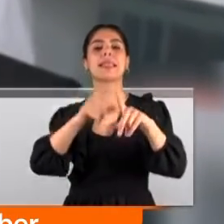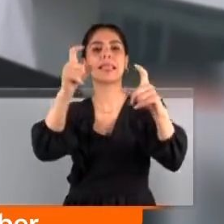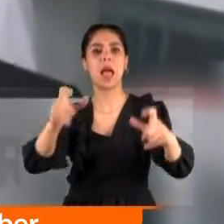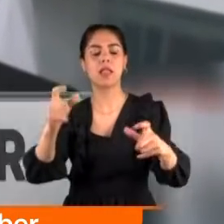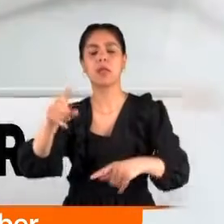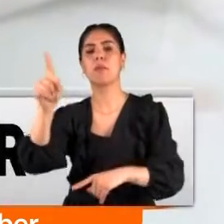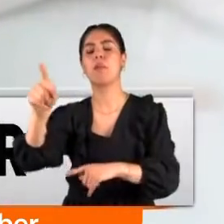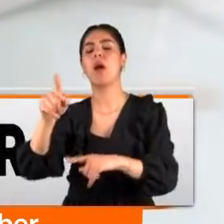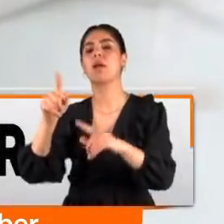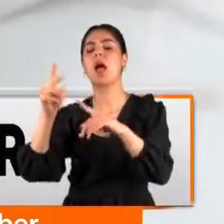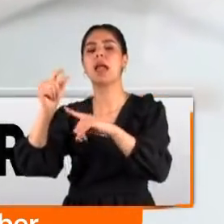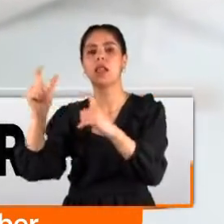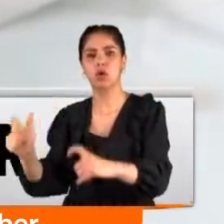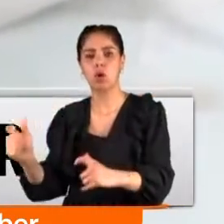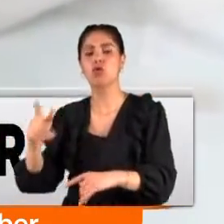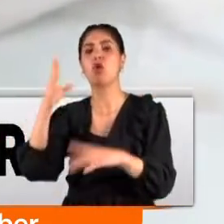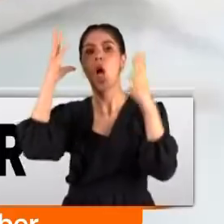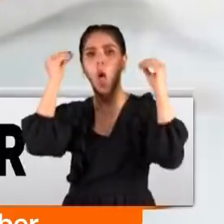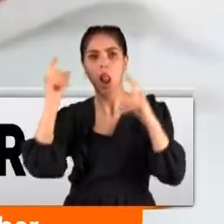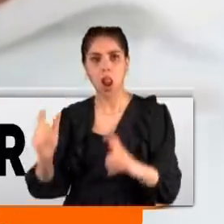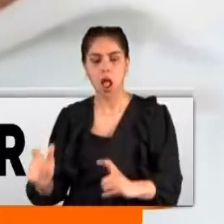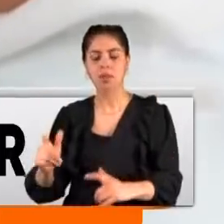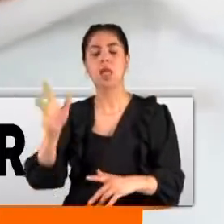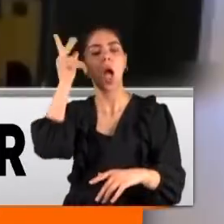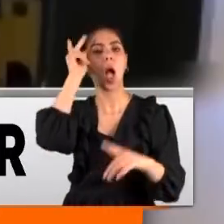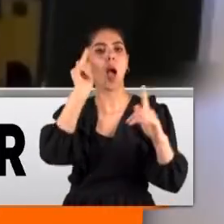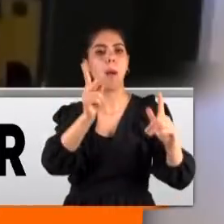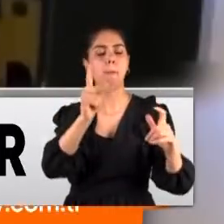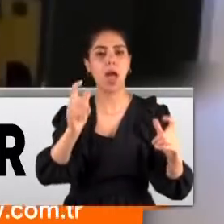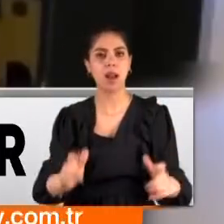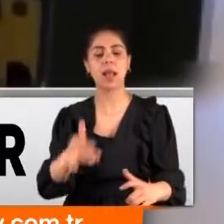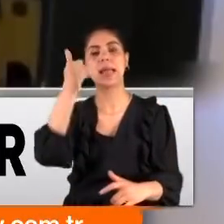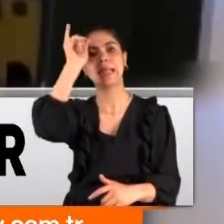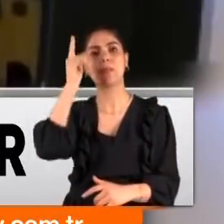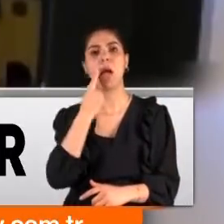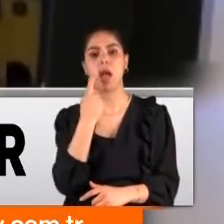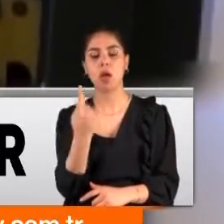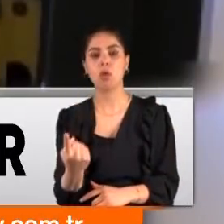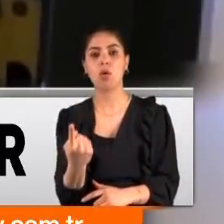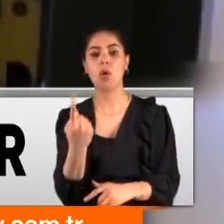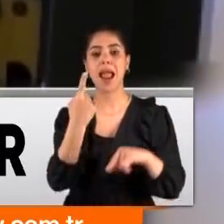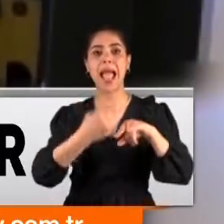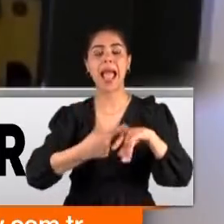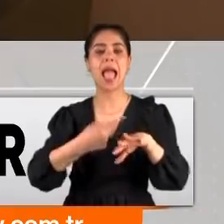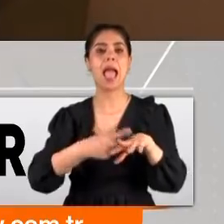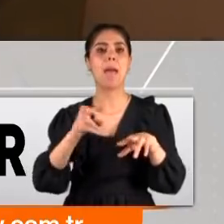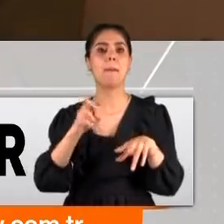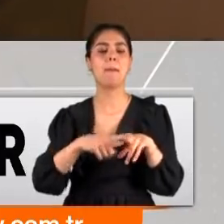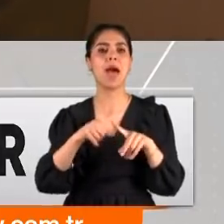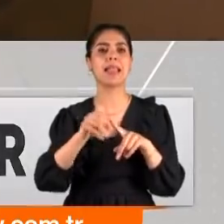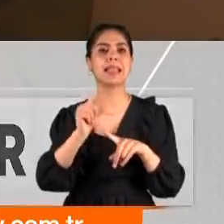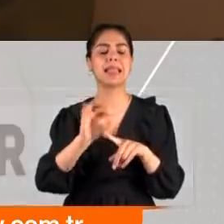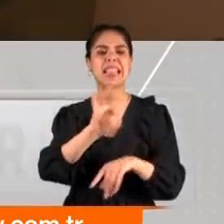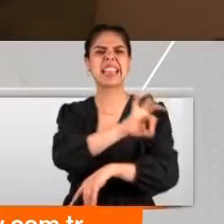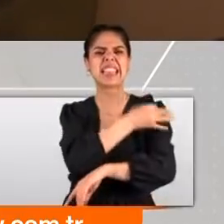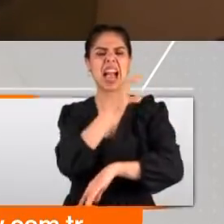İrlanda, İskoçya, Hollanda, İspanya ve Amerika. Çocuklarda hepatit, yani sarılık salgını başladı. Hepatit